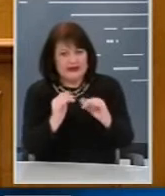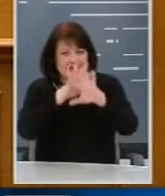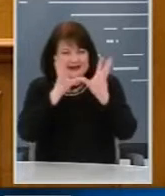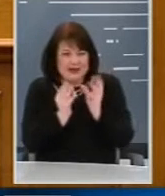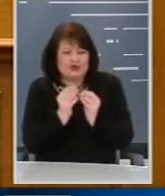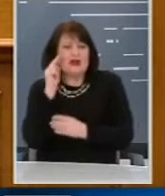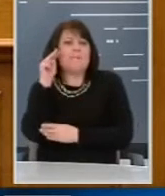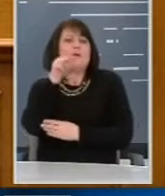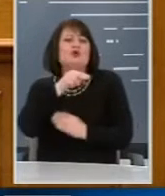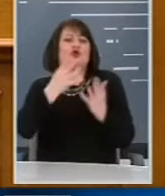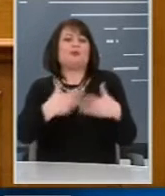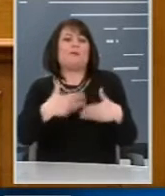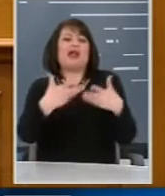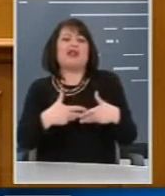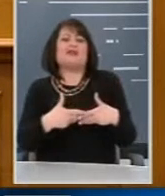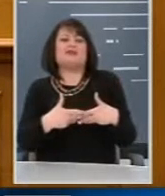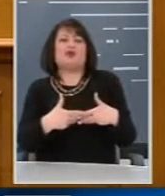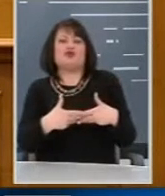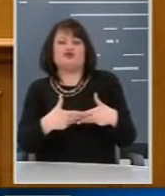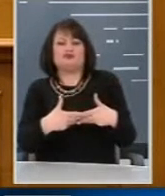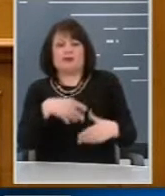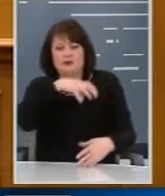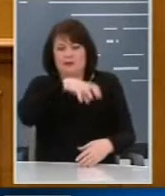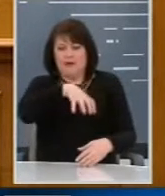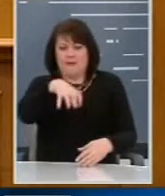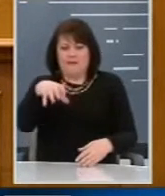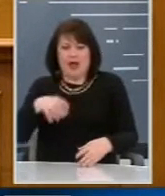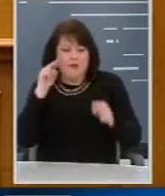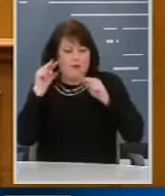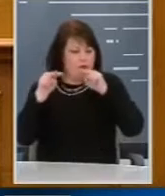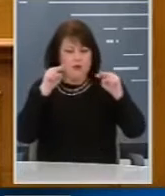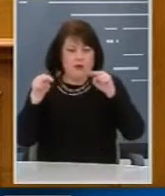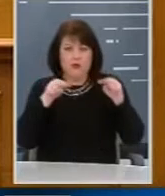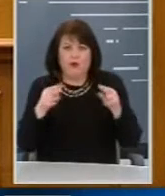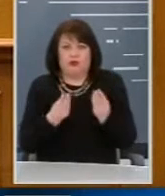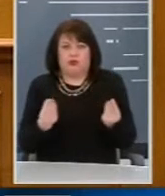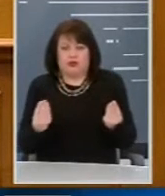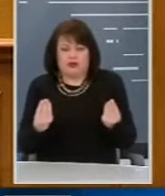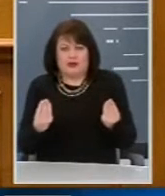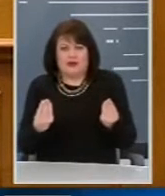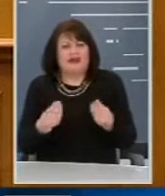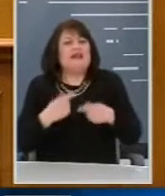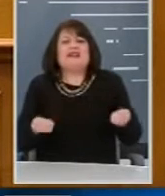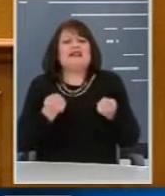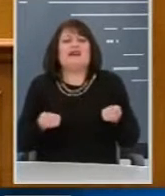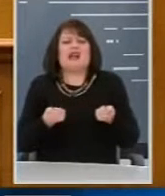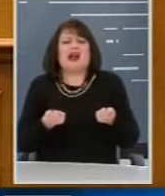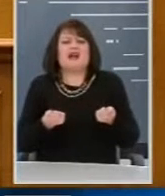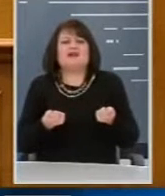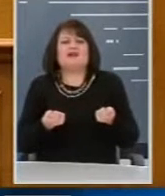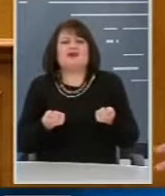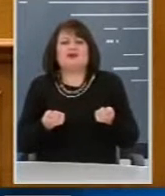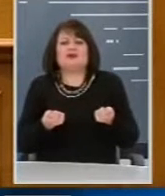ενιαίος εποπτικός μηχανισμός, ένα σύνολο υποτίθεται εποπτικών φορέων, το οποίο το μόνο που κάνουν εύκολα είναι